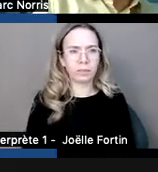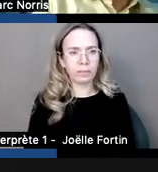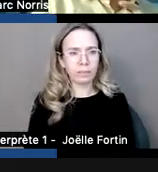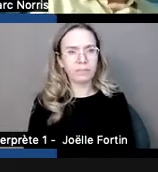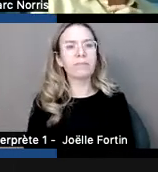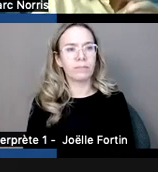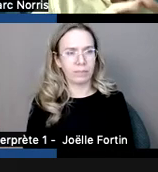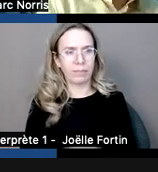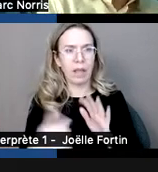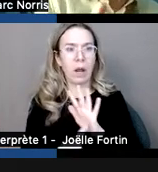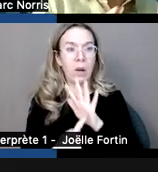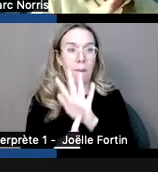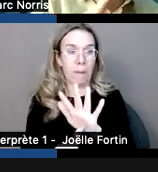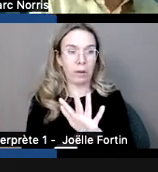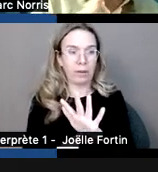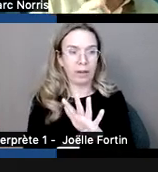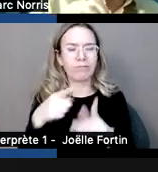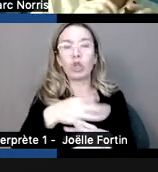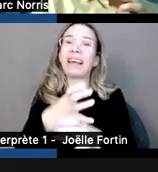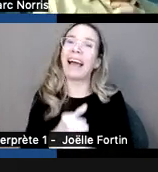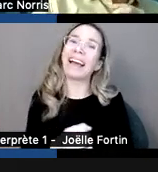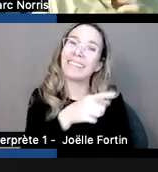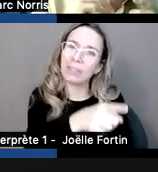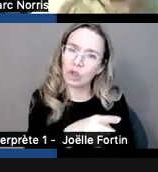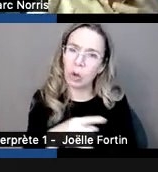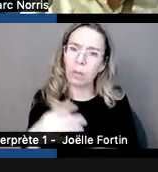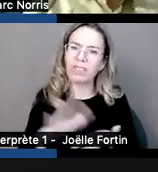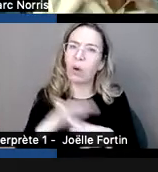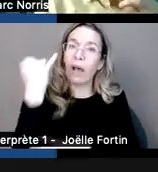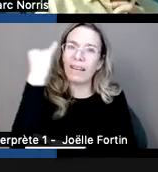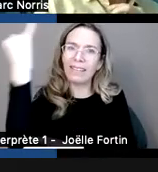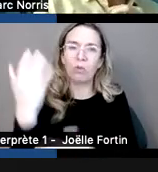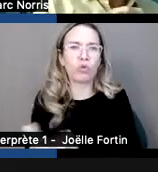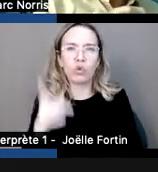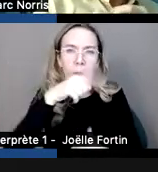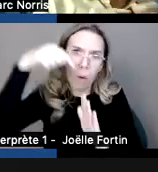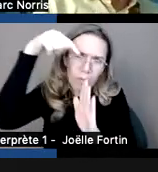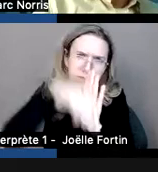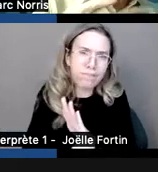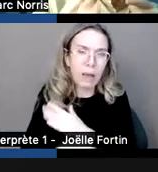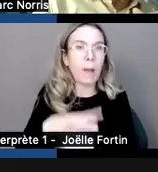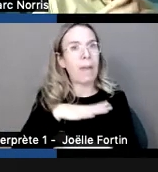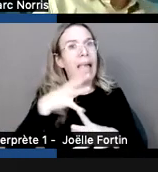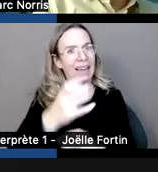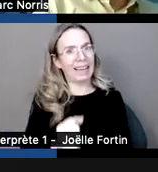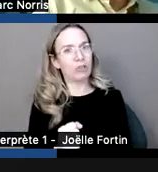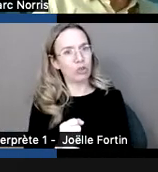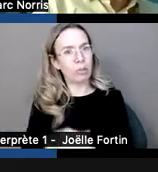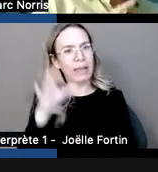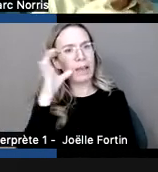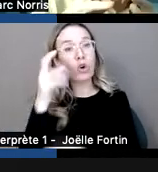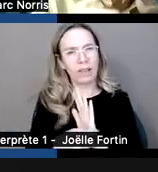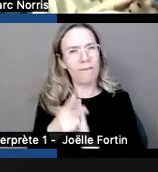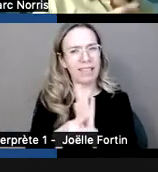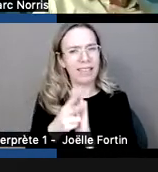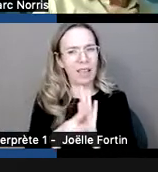Oui, je vais vous présenter, ça résume, là, ça va vous donner les grands principes, parce qu'aujourd'hui, je ne peux pas aller en détail, mais écoutez attentivement,